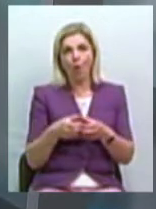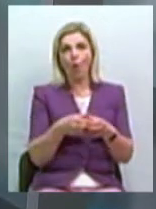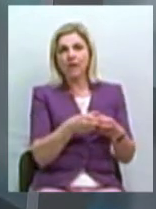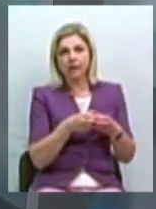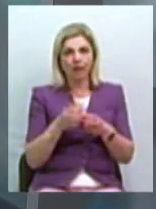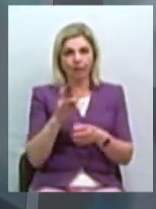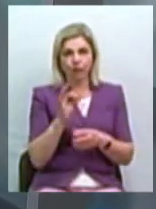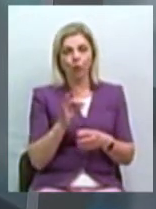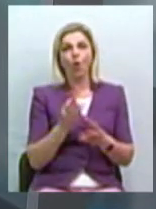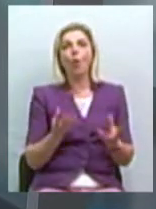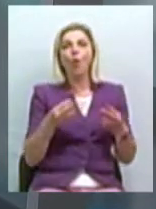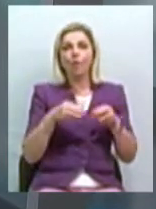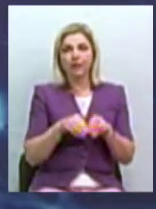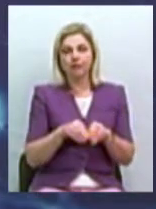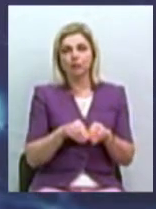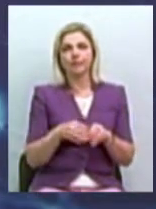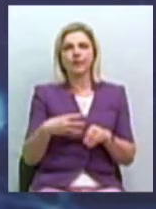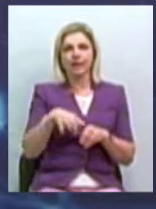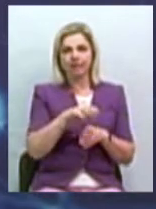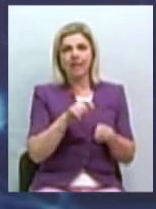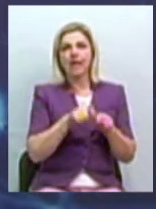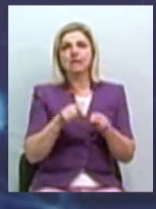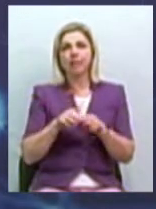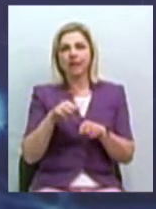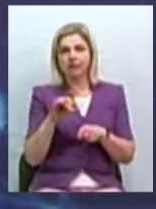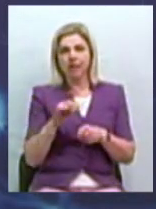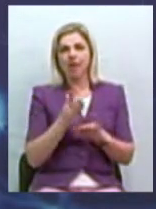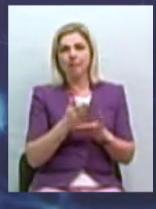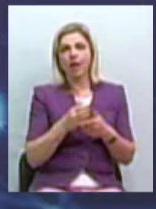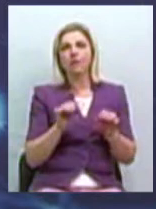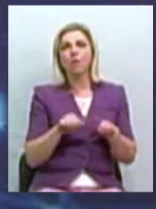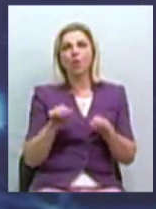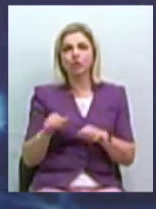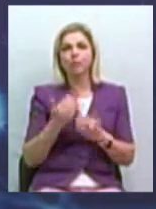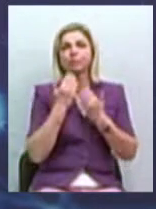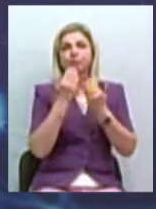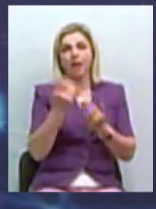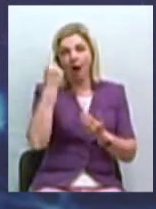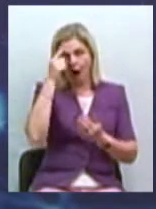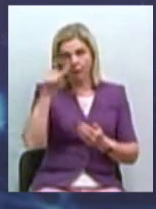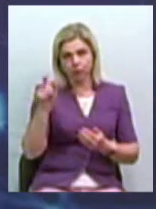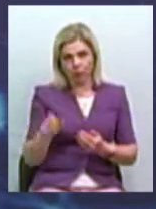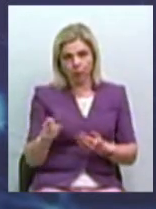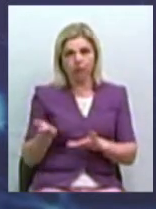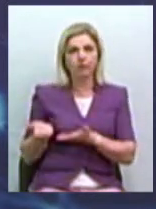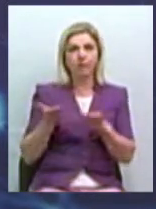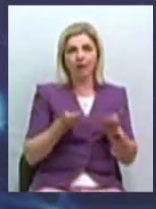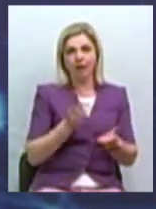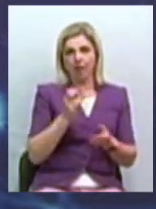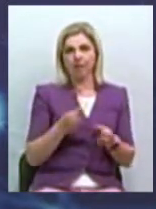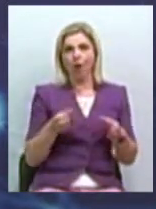колективно, комплексно, тобто всі експерти мають можливість задати питання авторам. Всі автори запрошуються на експертну